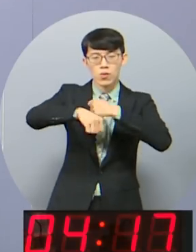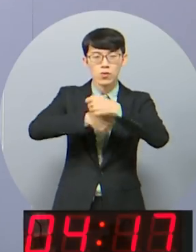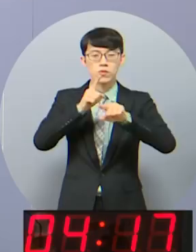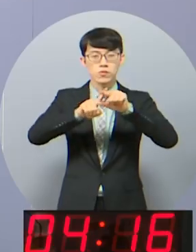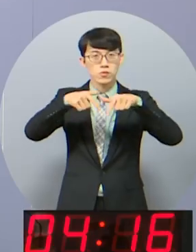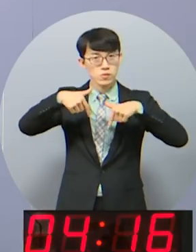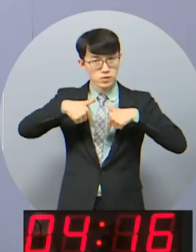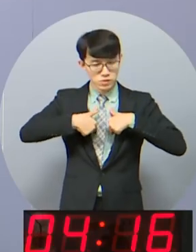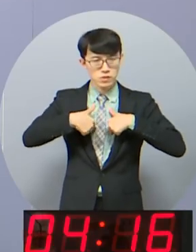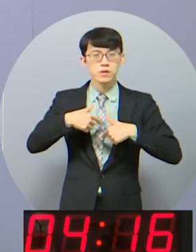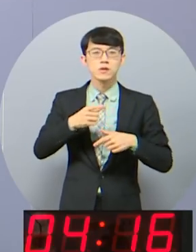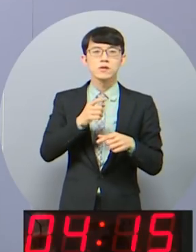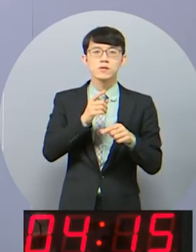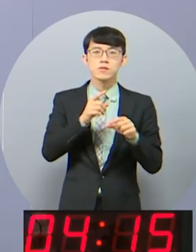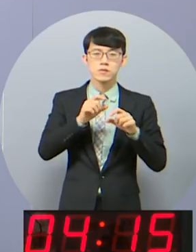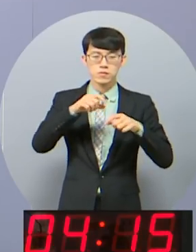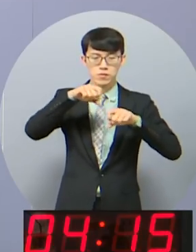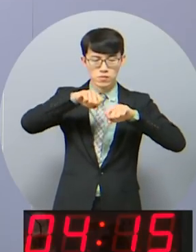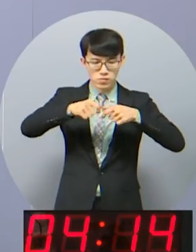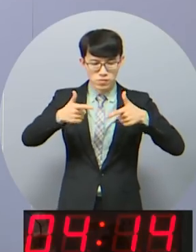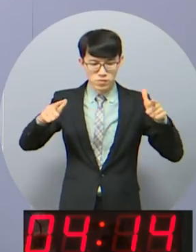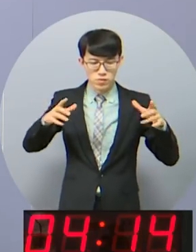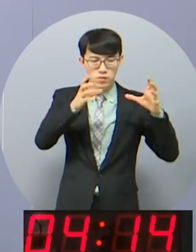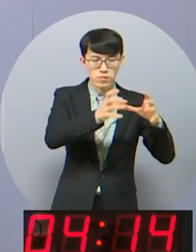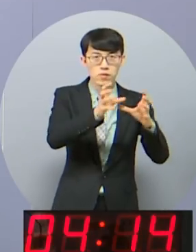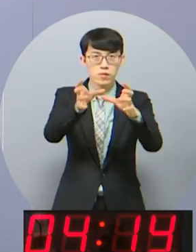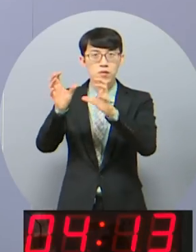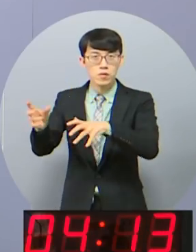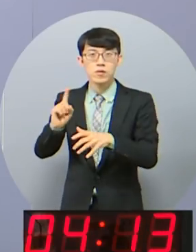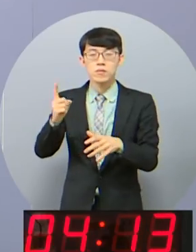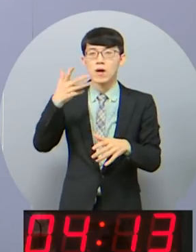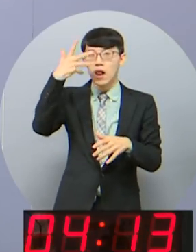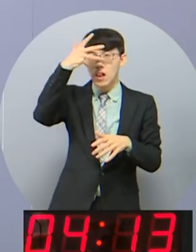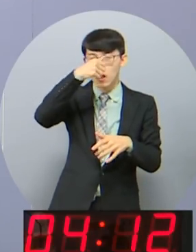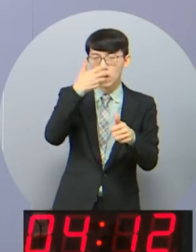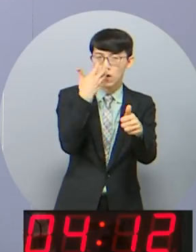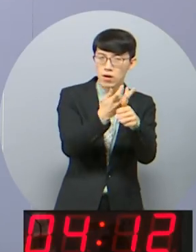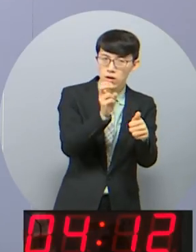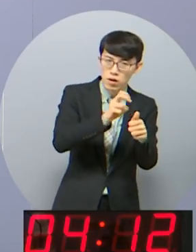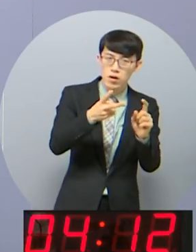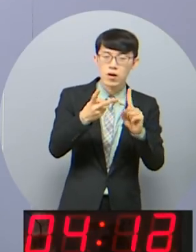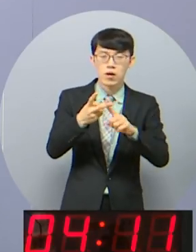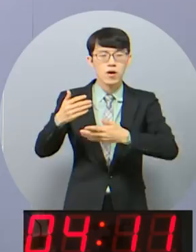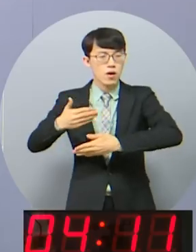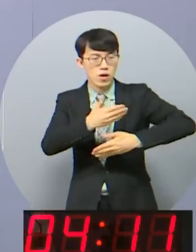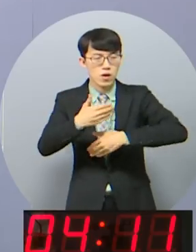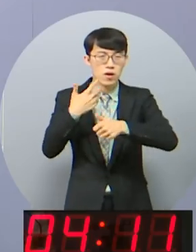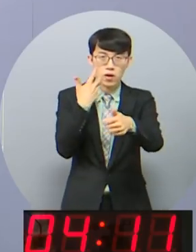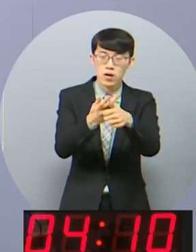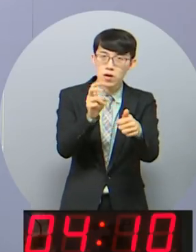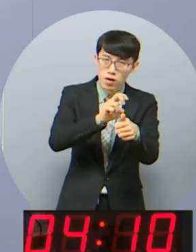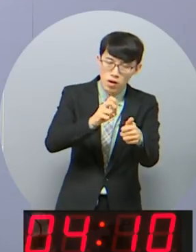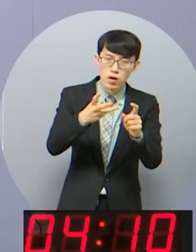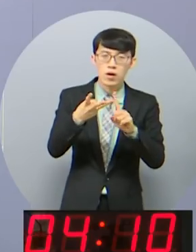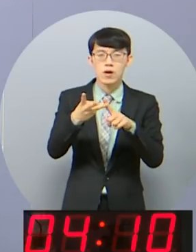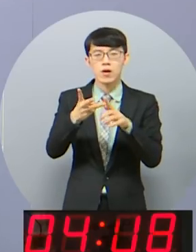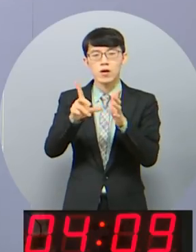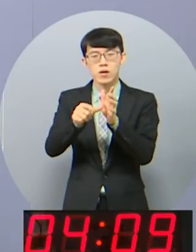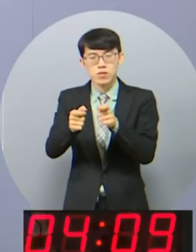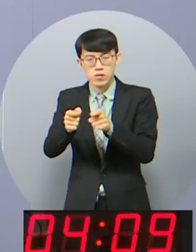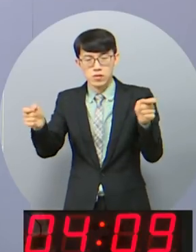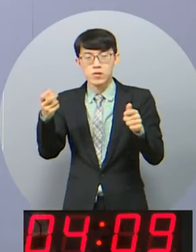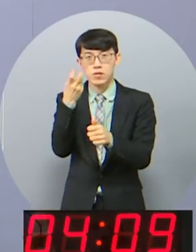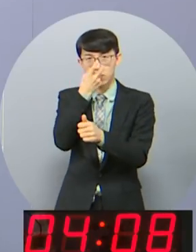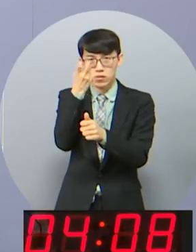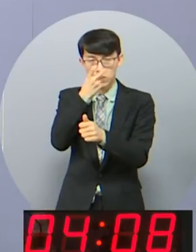也当是托婴、托儿、托老啊长照， 来照顾咱家年轻一代，因为咱年轻